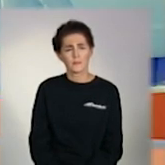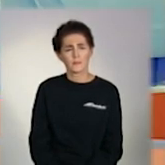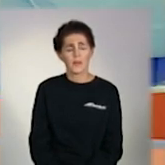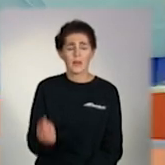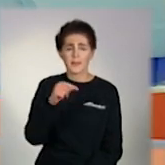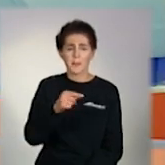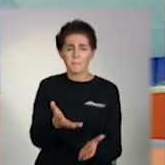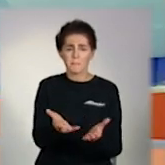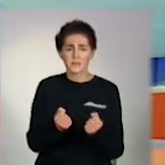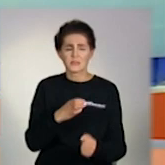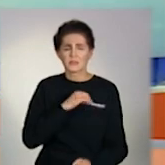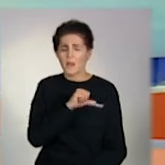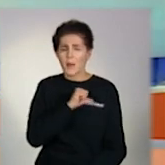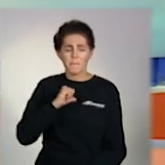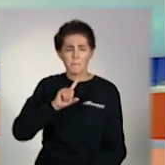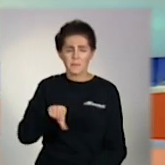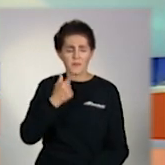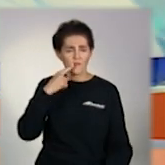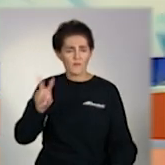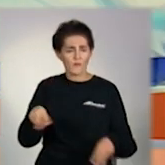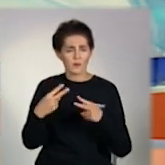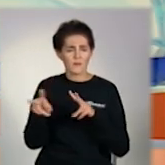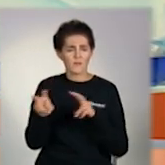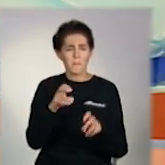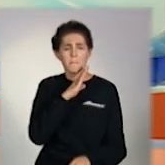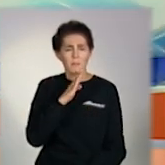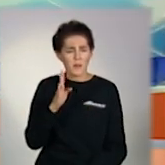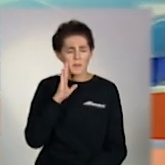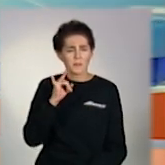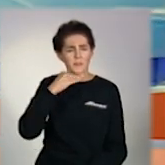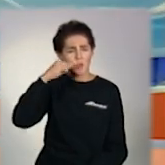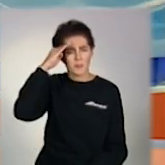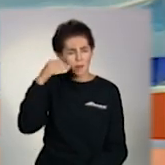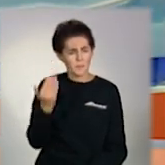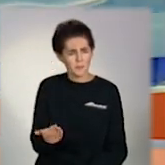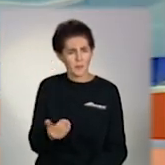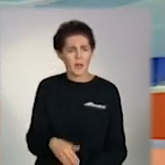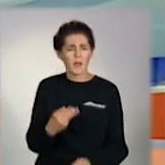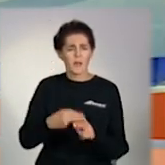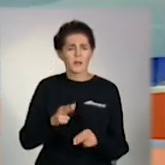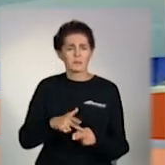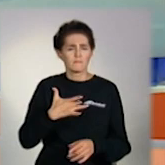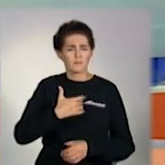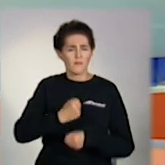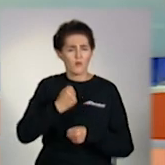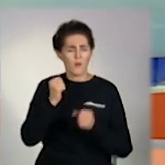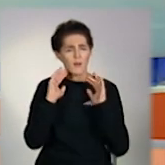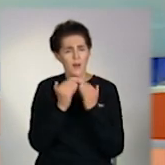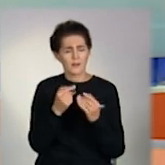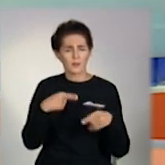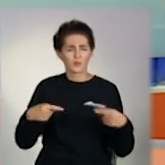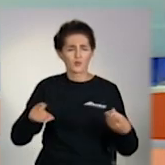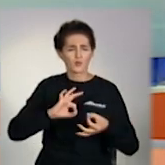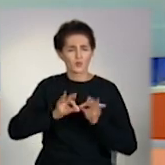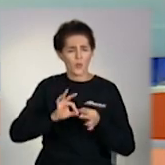Вона прийняла їх з першого погляду і одразу назвала мамою і татом. Попри суворий карантин та інші